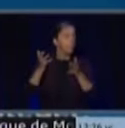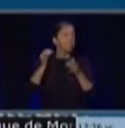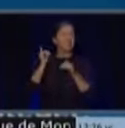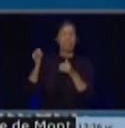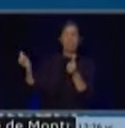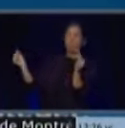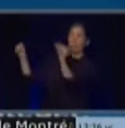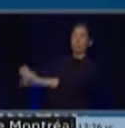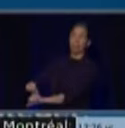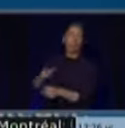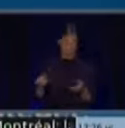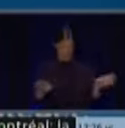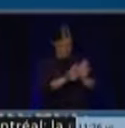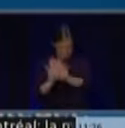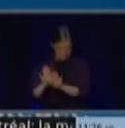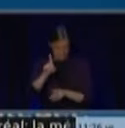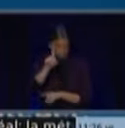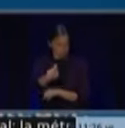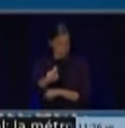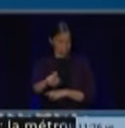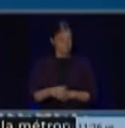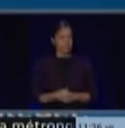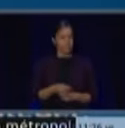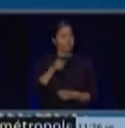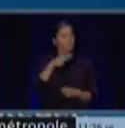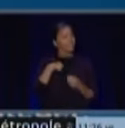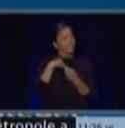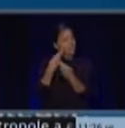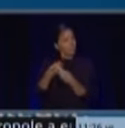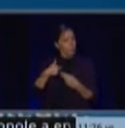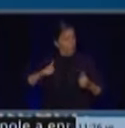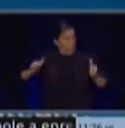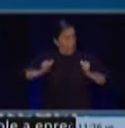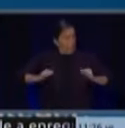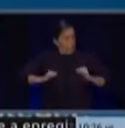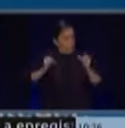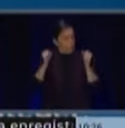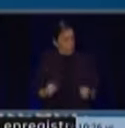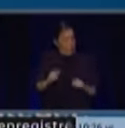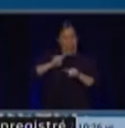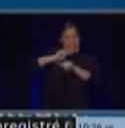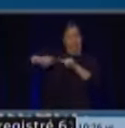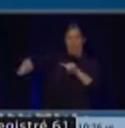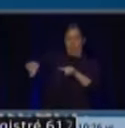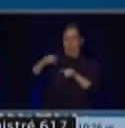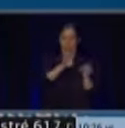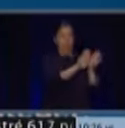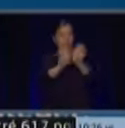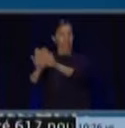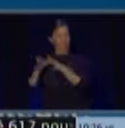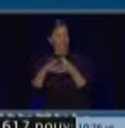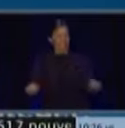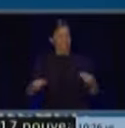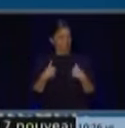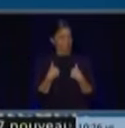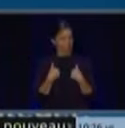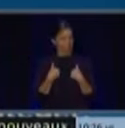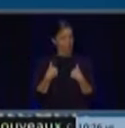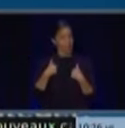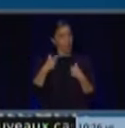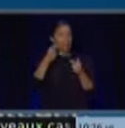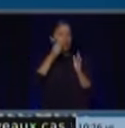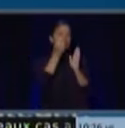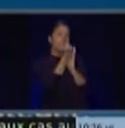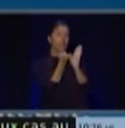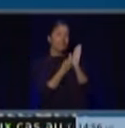choix? Bien, moi, je vais tout faire pour pas qu'il y ait de reconfinement. C'est pour ça qu'on a mis en place le passeport vaccinal. Pour